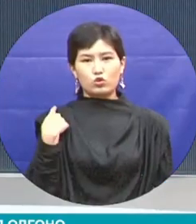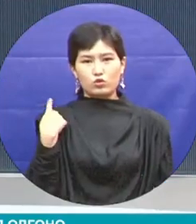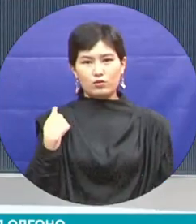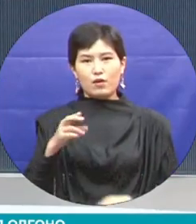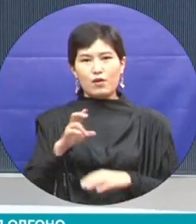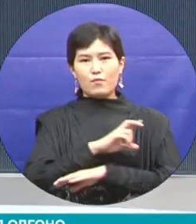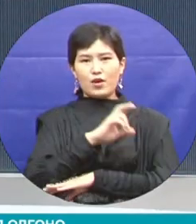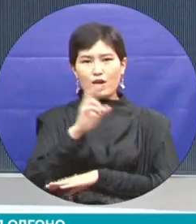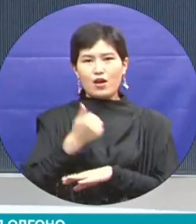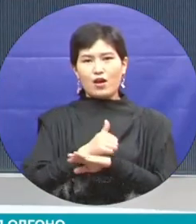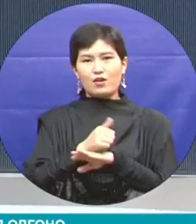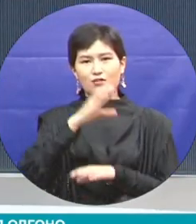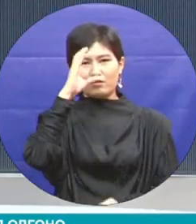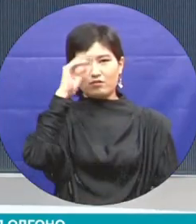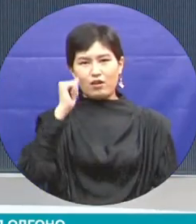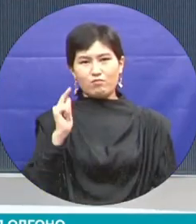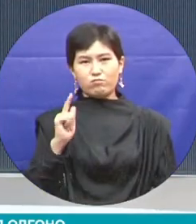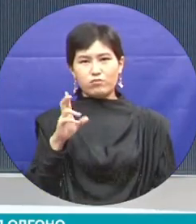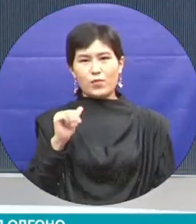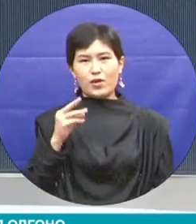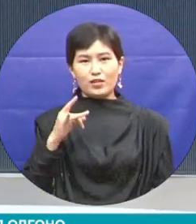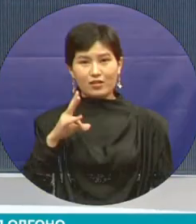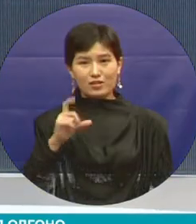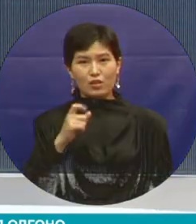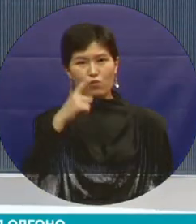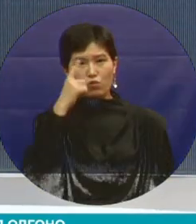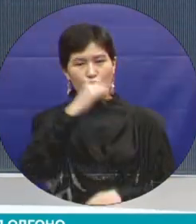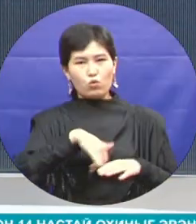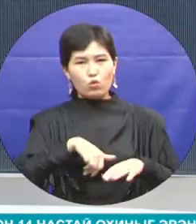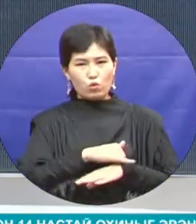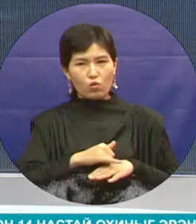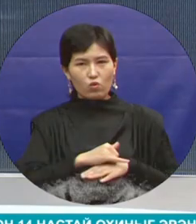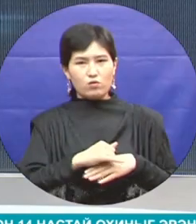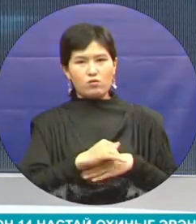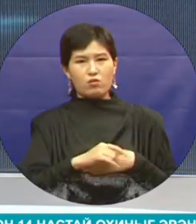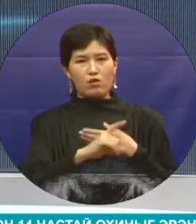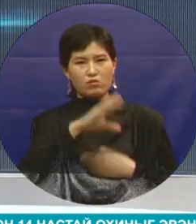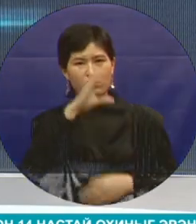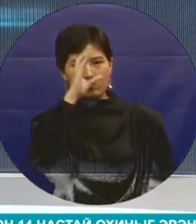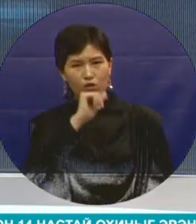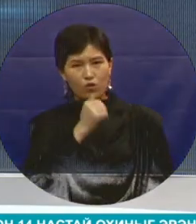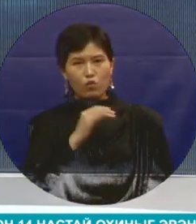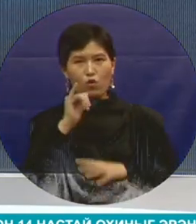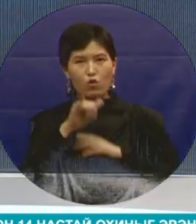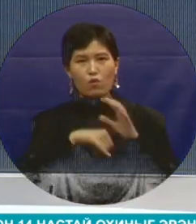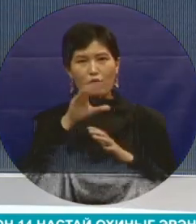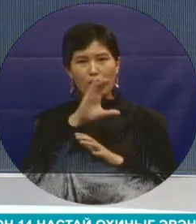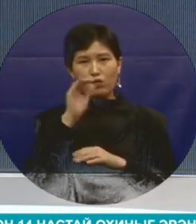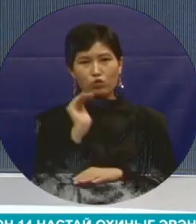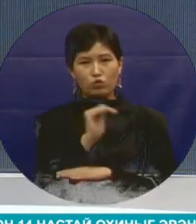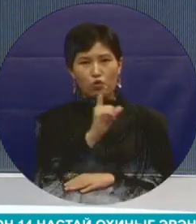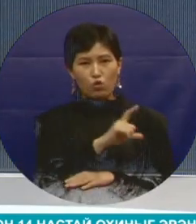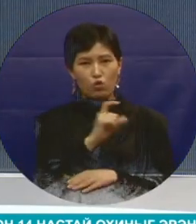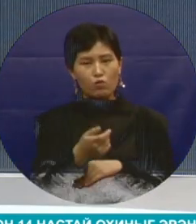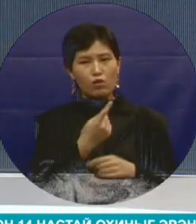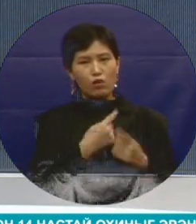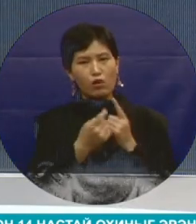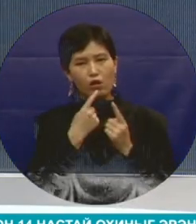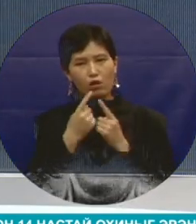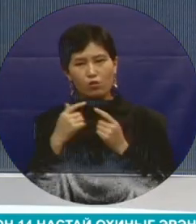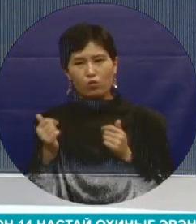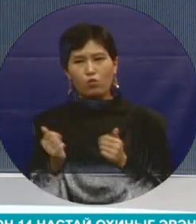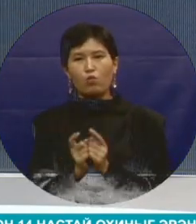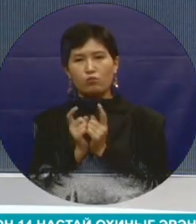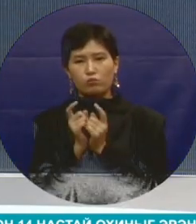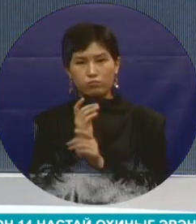Өчигдөр байгаль орчин аялал жуулчлалын сайд Бат Эрдэнэ Монгол улсад суугаа элчин сайдууд болон олон улсын байгууллагуудын төлөөлөгчдийг хүлээн авч уулзлаа.